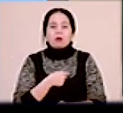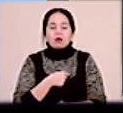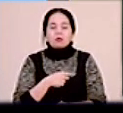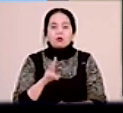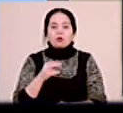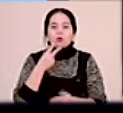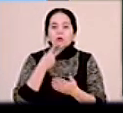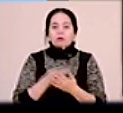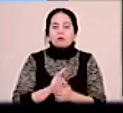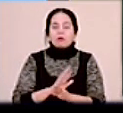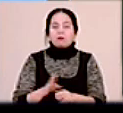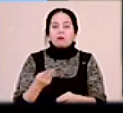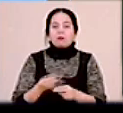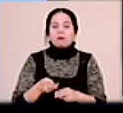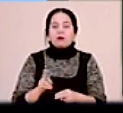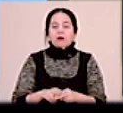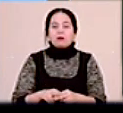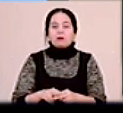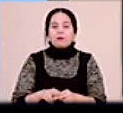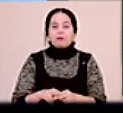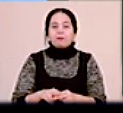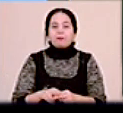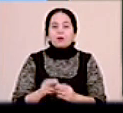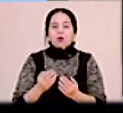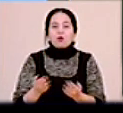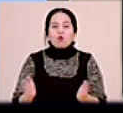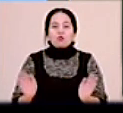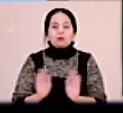но, несмотря на это, осада